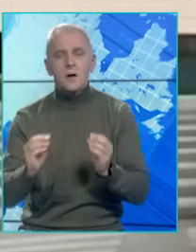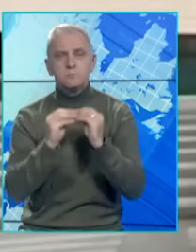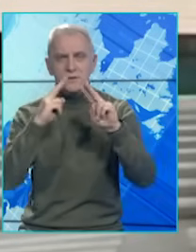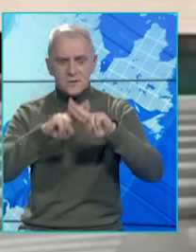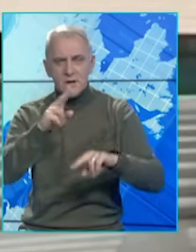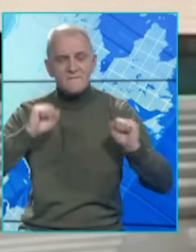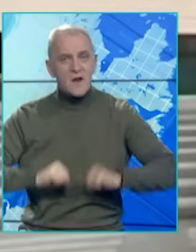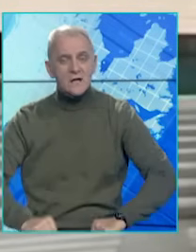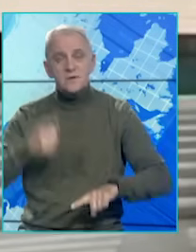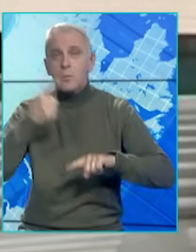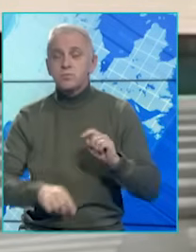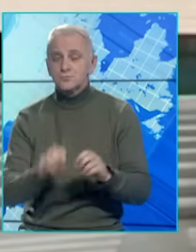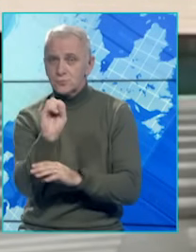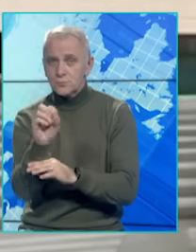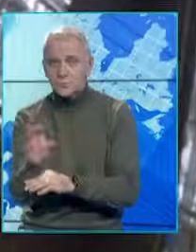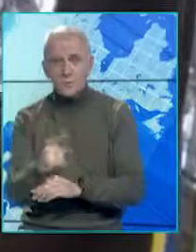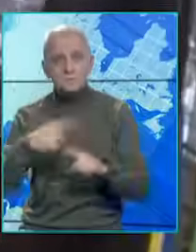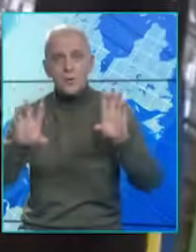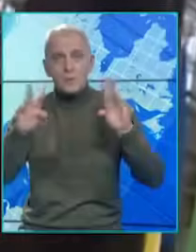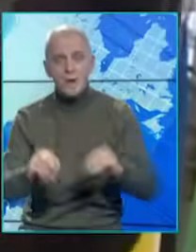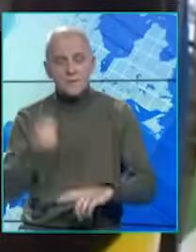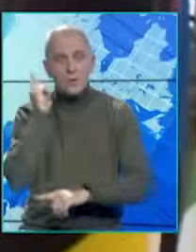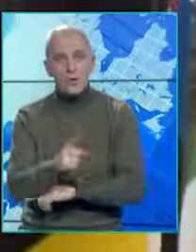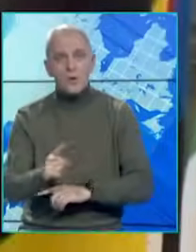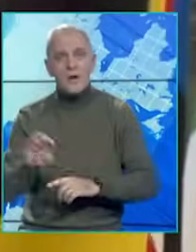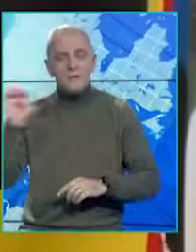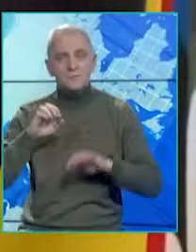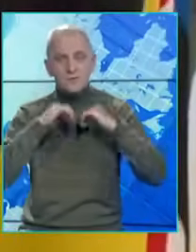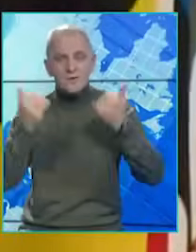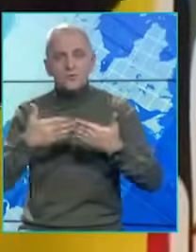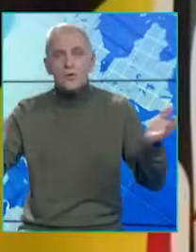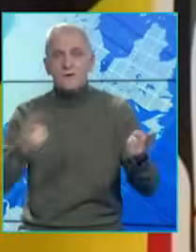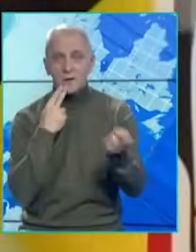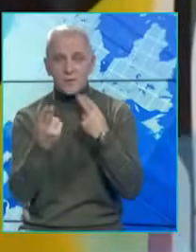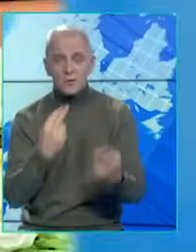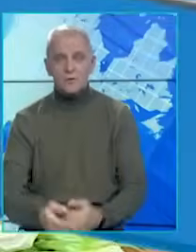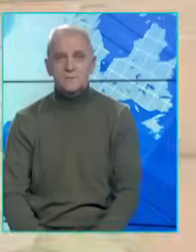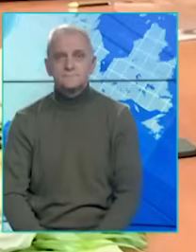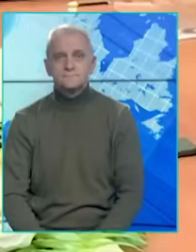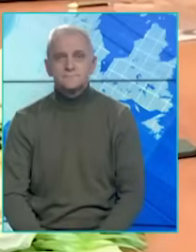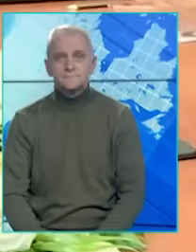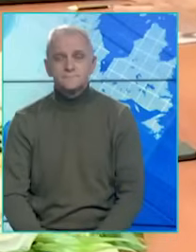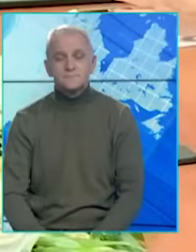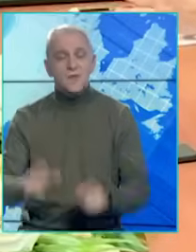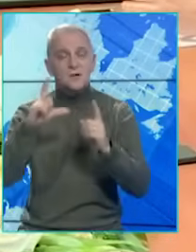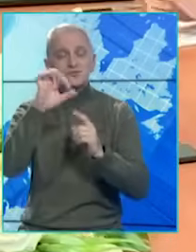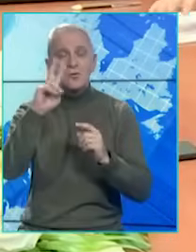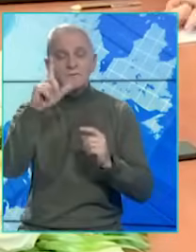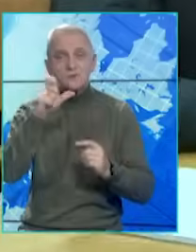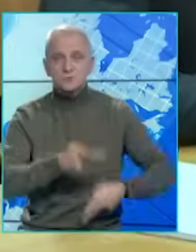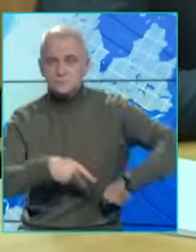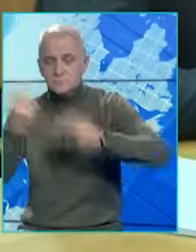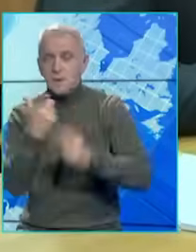vlastima. Posljednje upute uoči ožujka i odluke Europskog vijeća o otvaranju pregovora. Dragan Čović